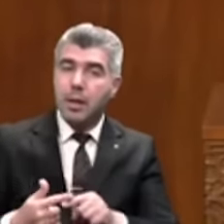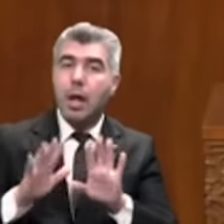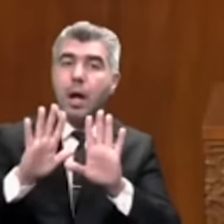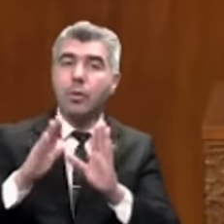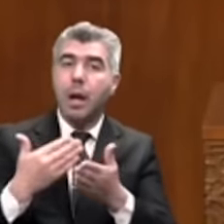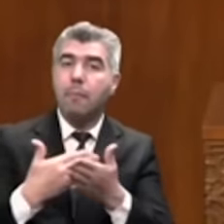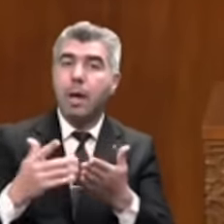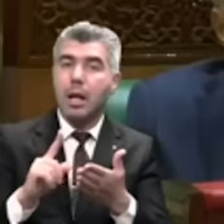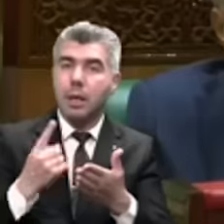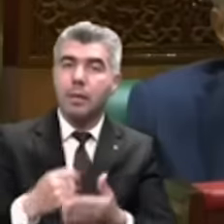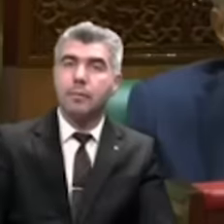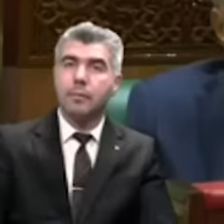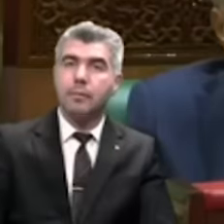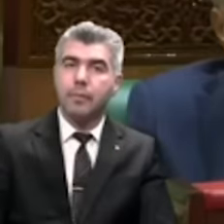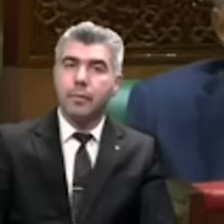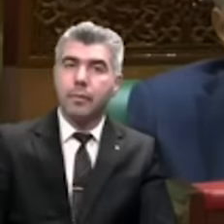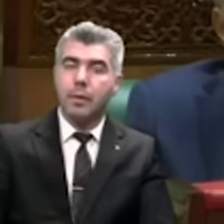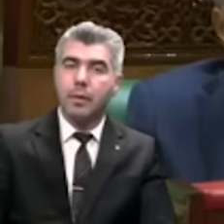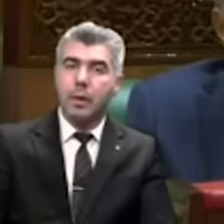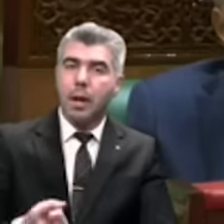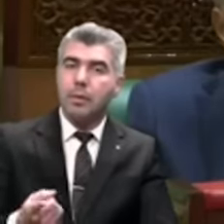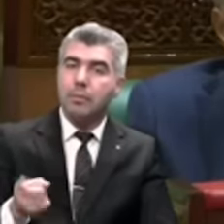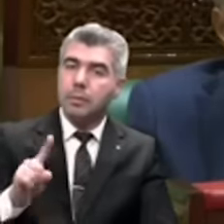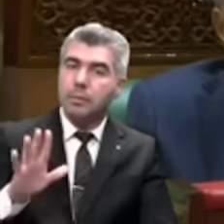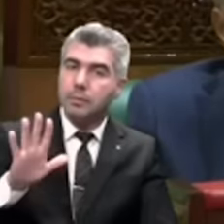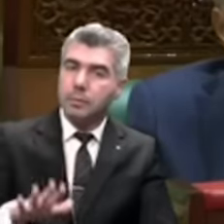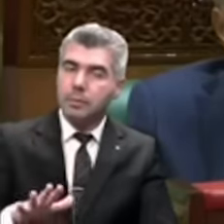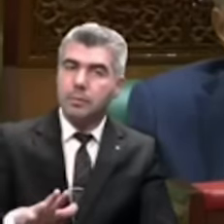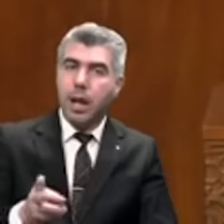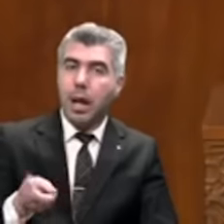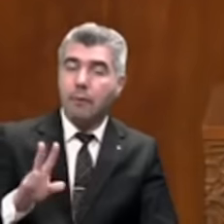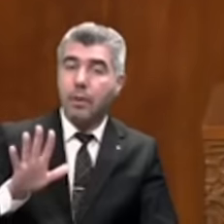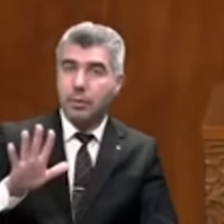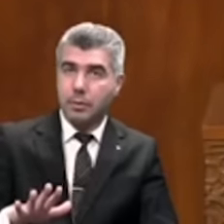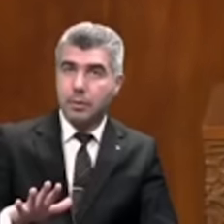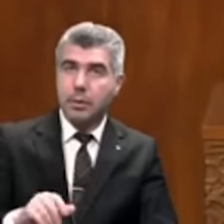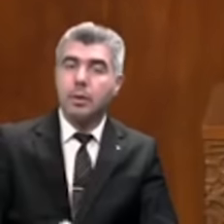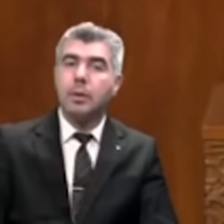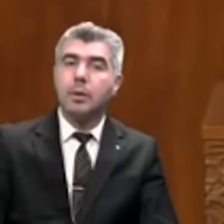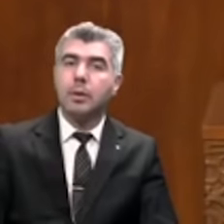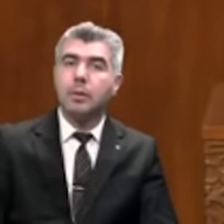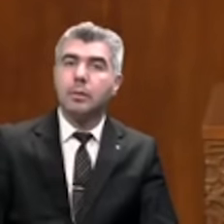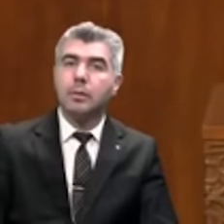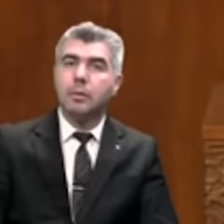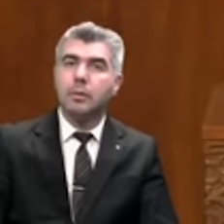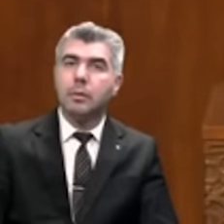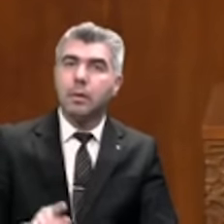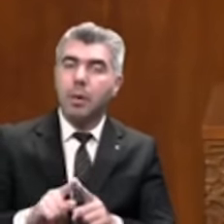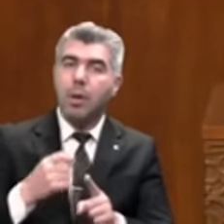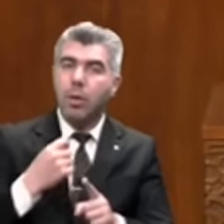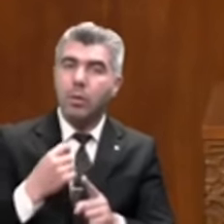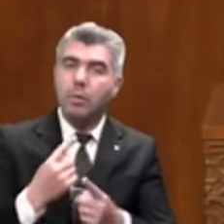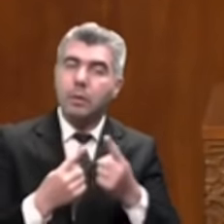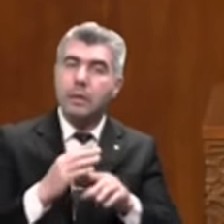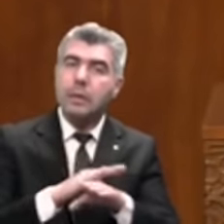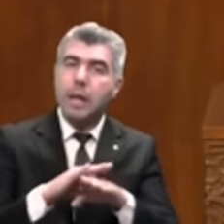الدرهم، غير هذيك 1500 ديال الدرهم، و2500 ديال 2500 ديال الدرهم هذيك هي كدير انت